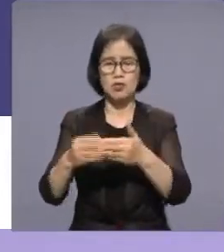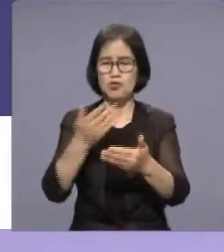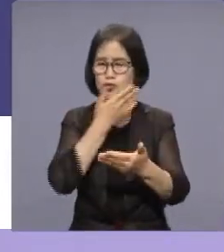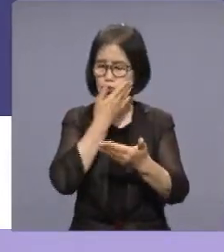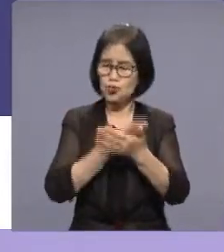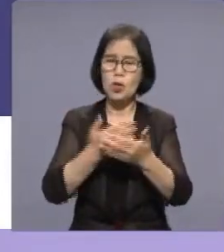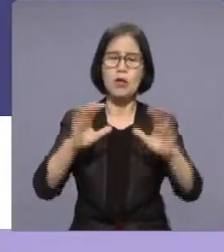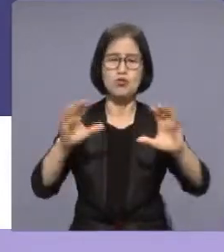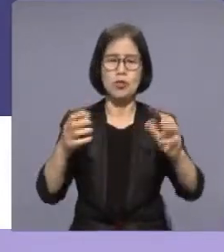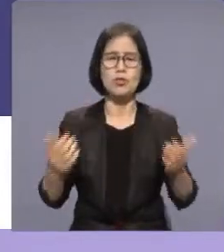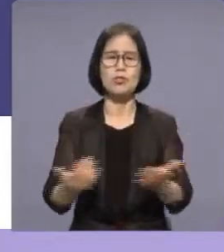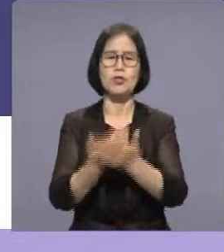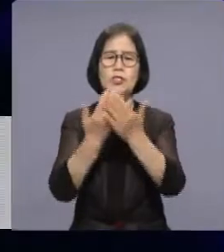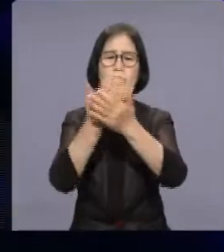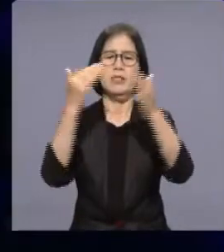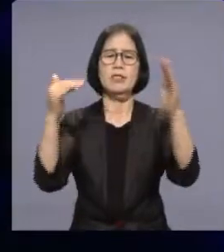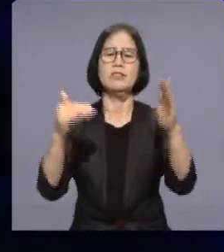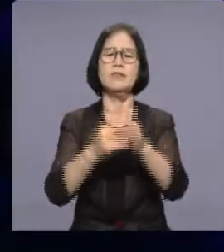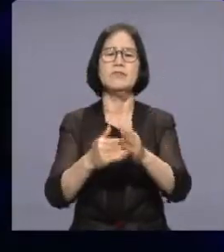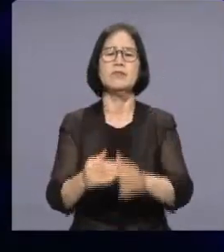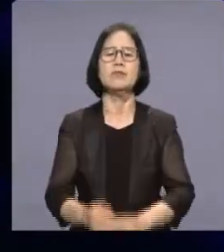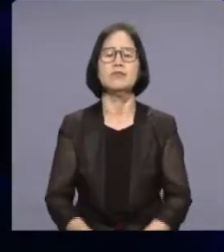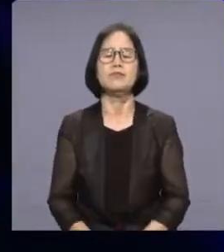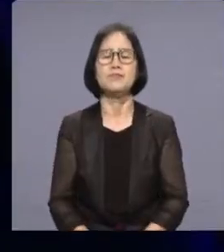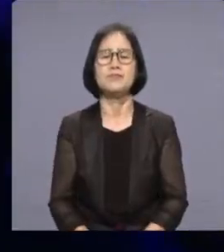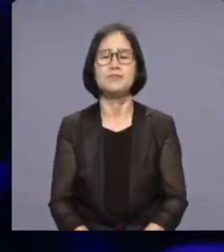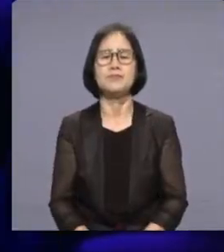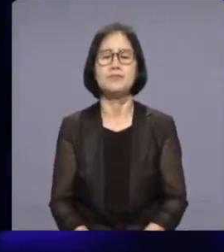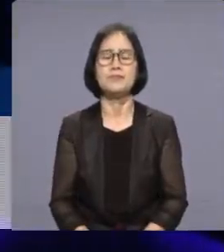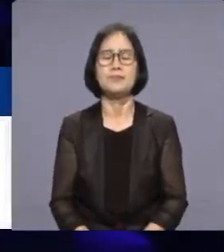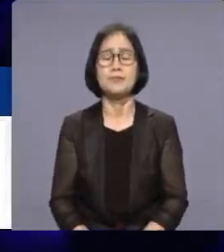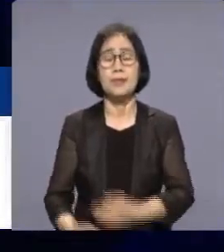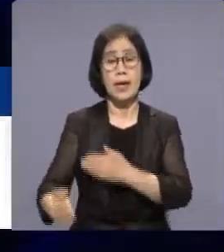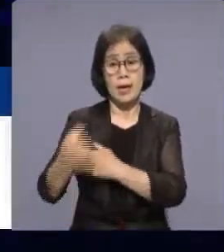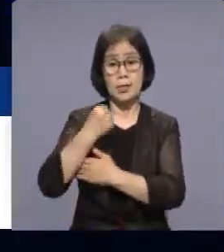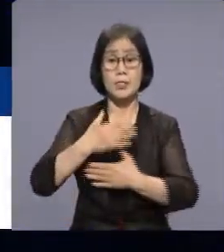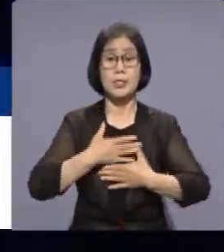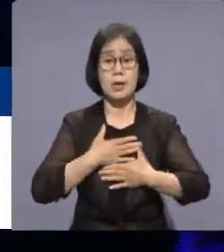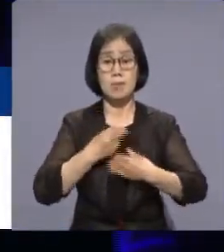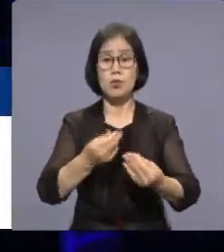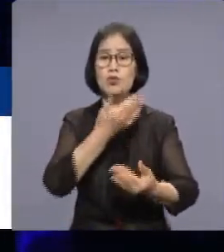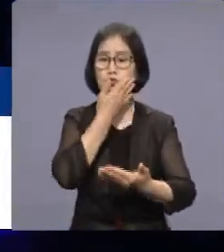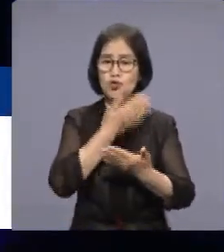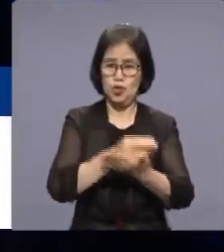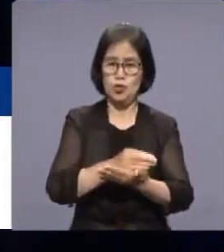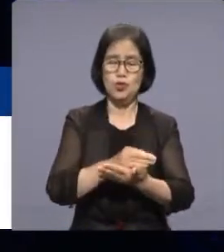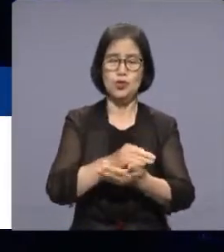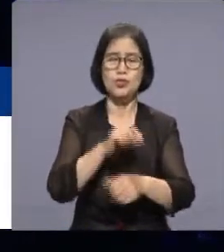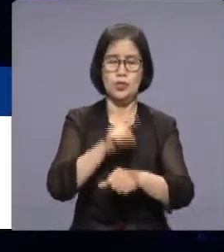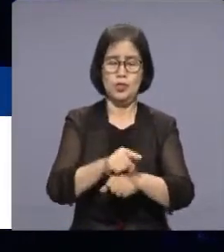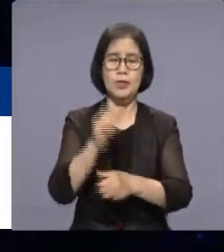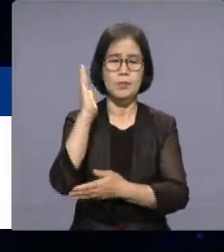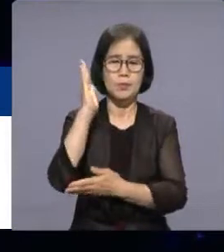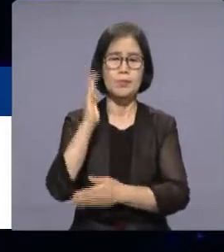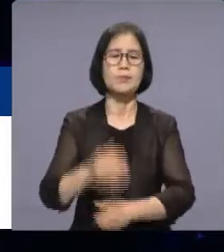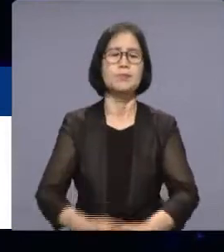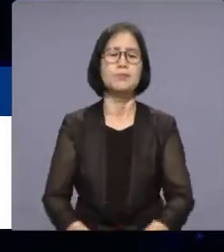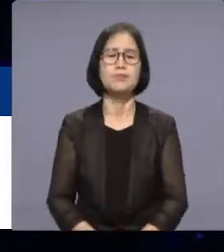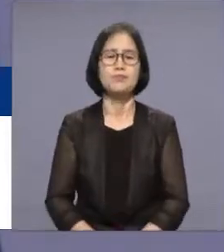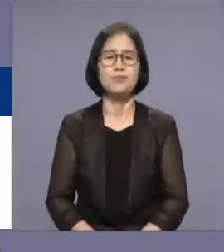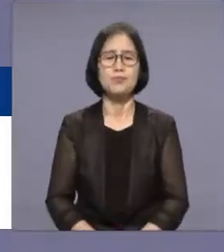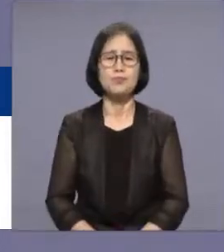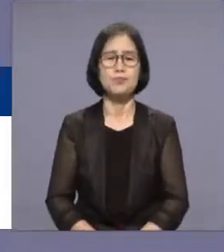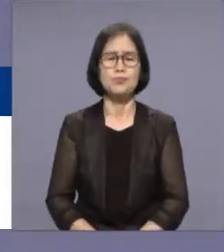국가로 성장했습니다. 그러면서 에너지 안보의 중요성을 역설했습니다.